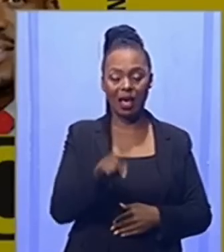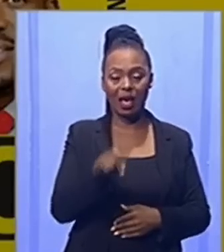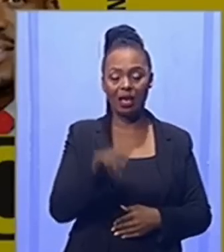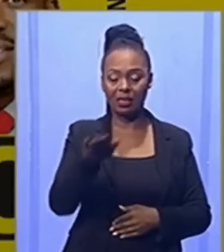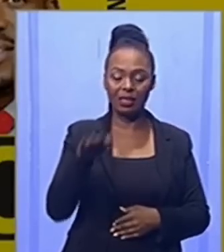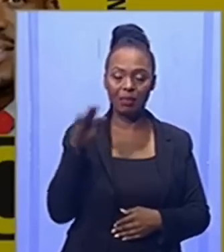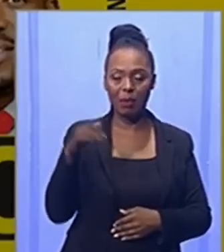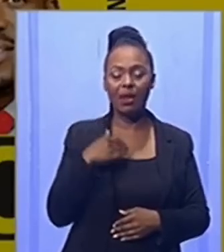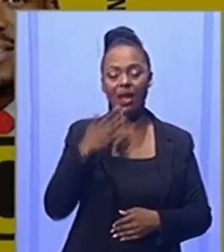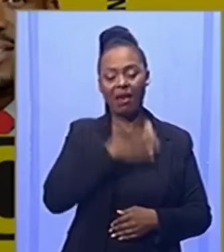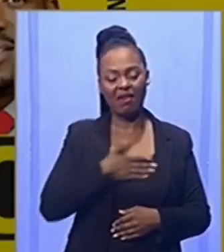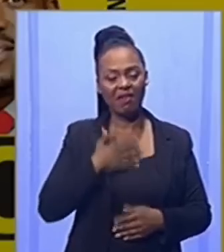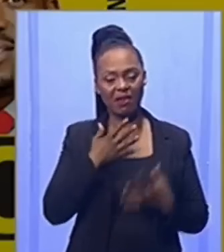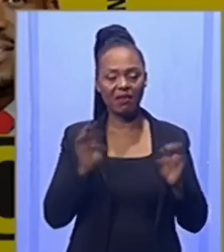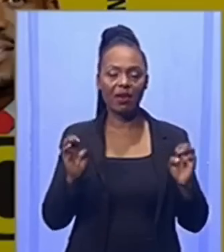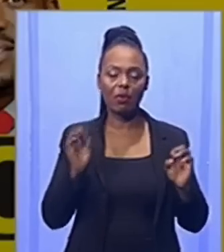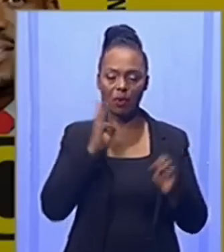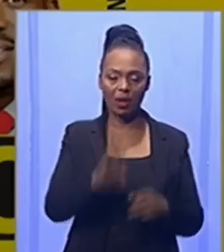tse lokoloileng